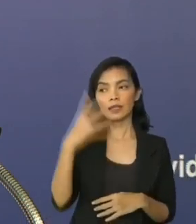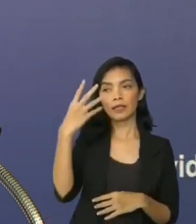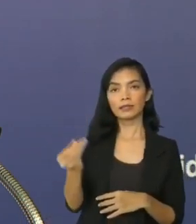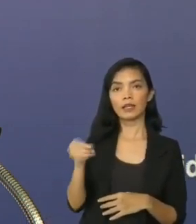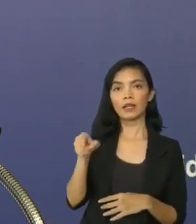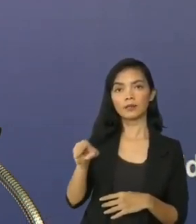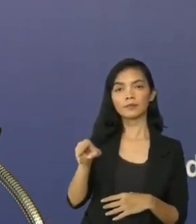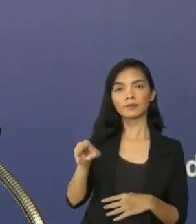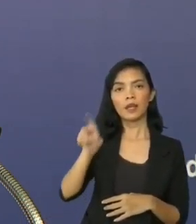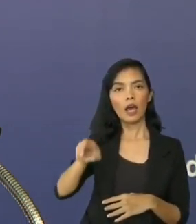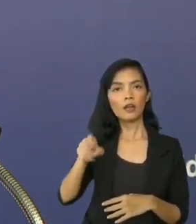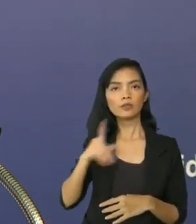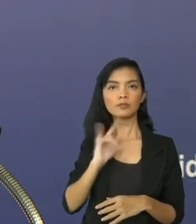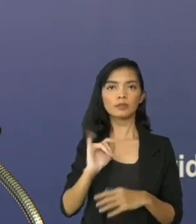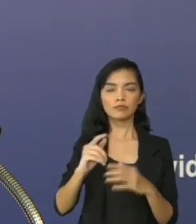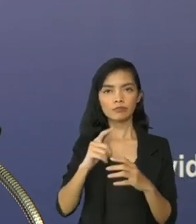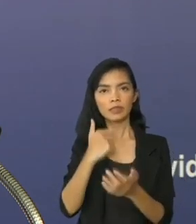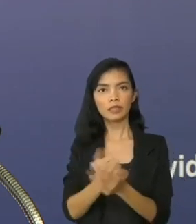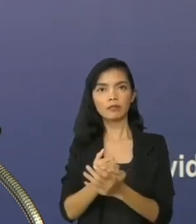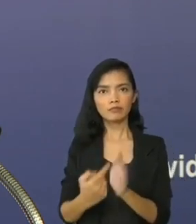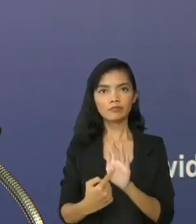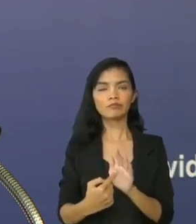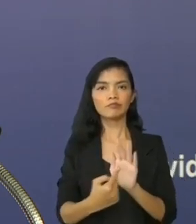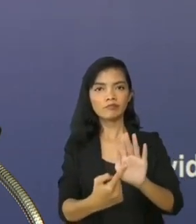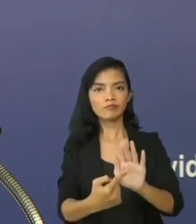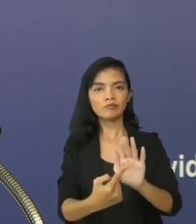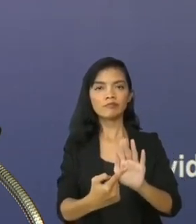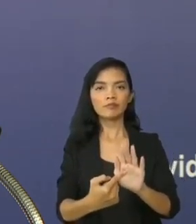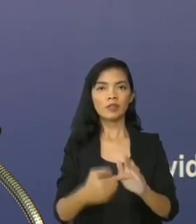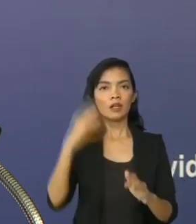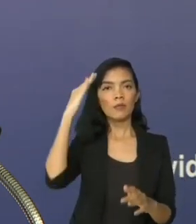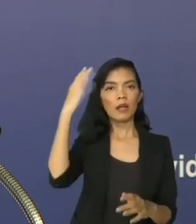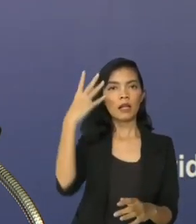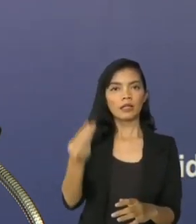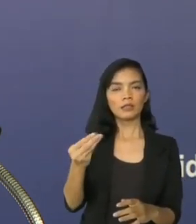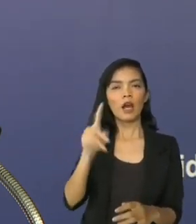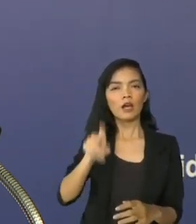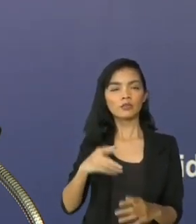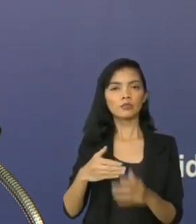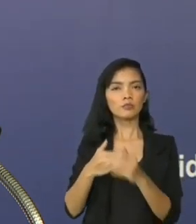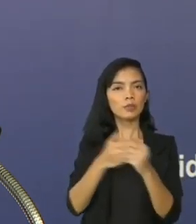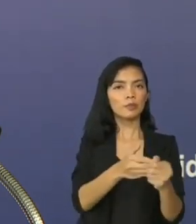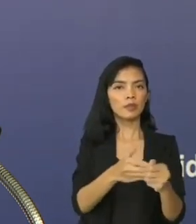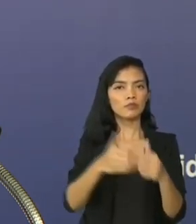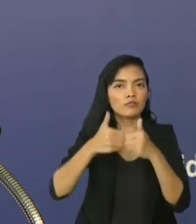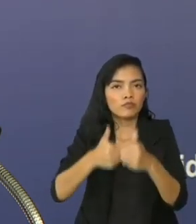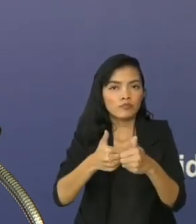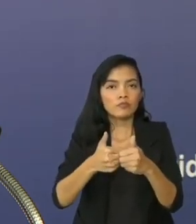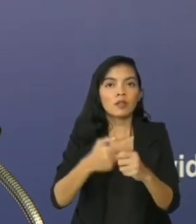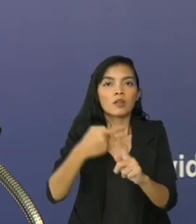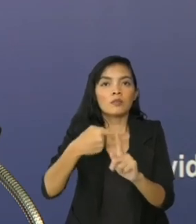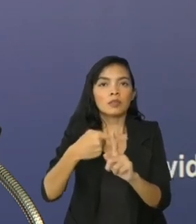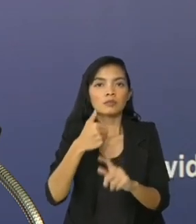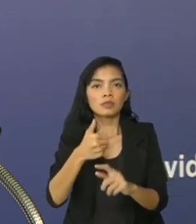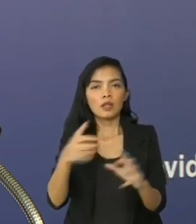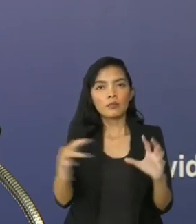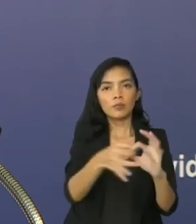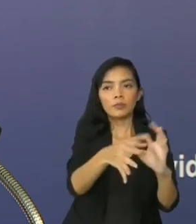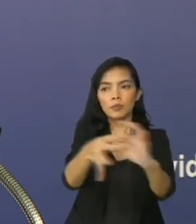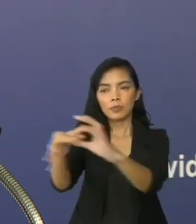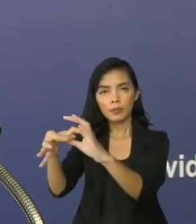harus menjadi ujung tombak kepala desa harus menjadi pemimpin terbaik saat ini yang juga harus bisa melakukan kolaborasi